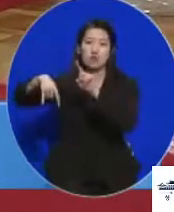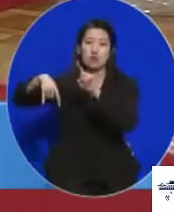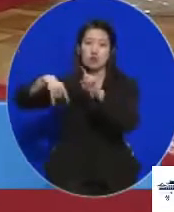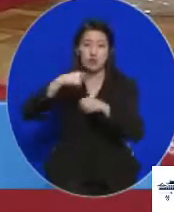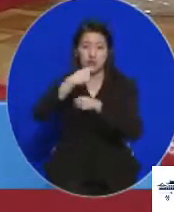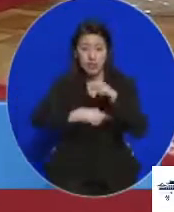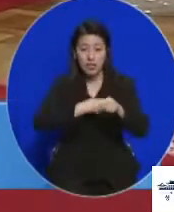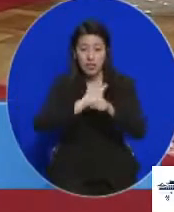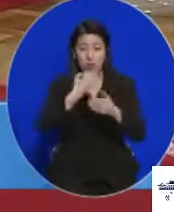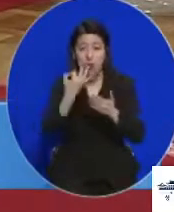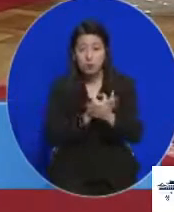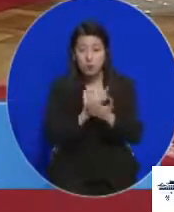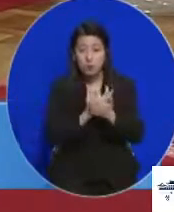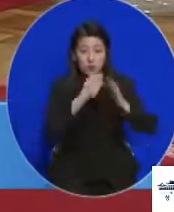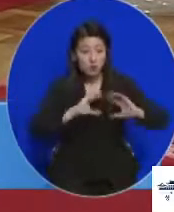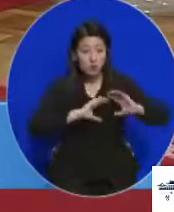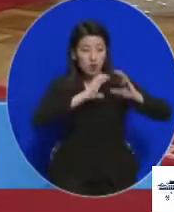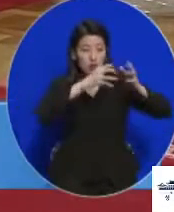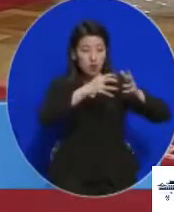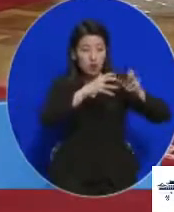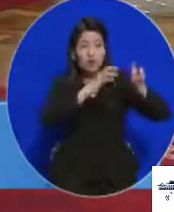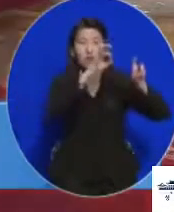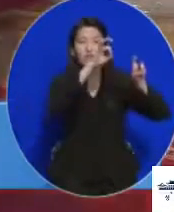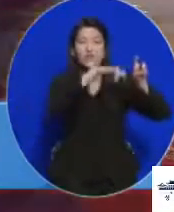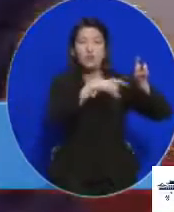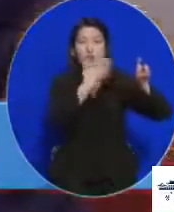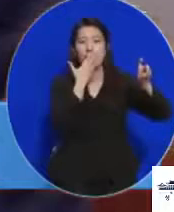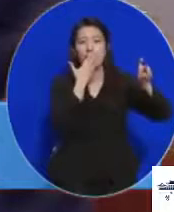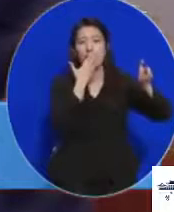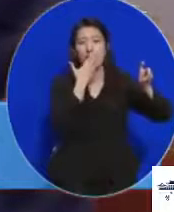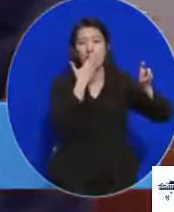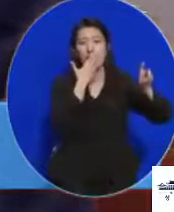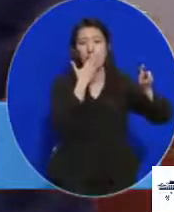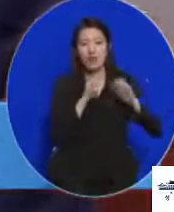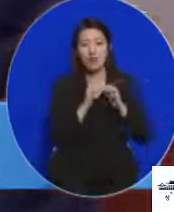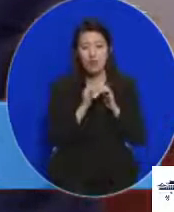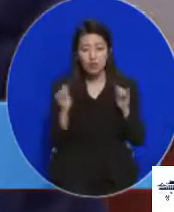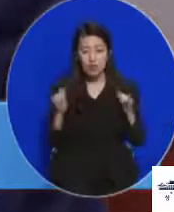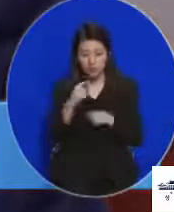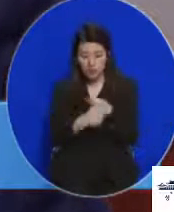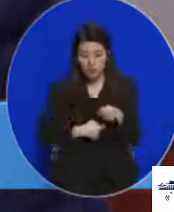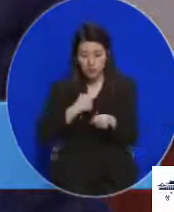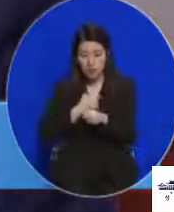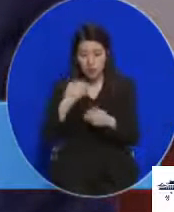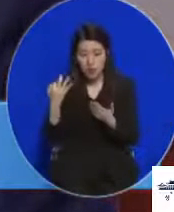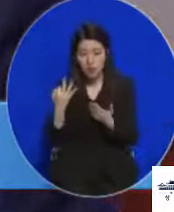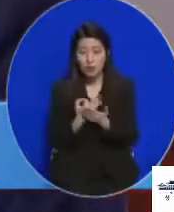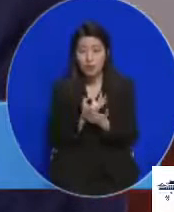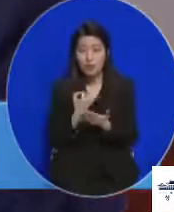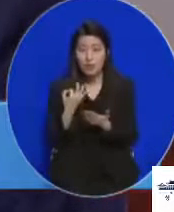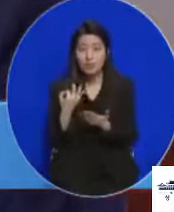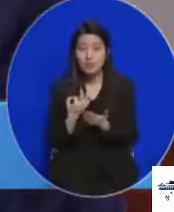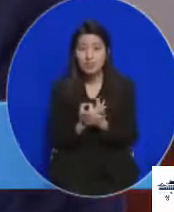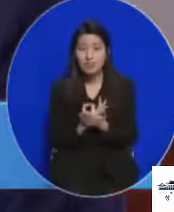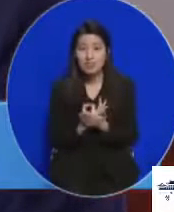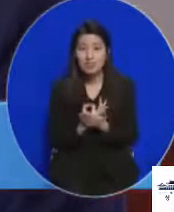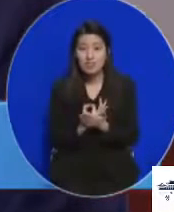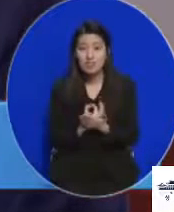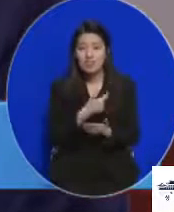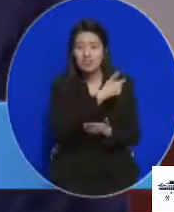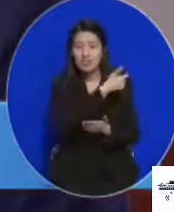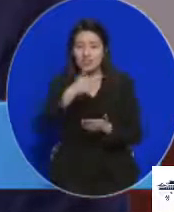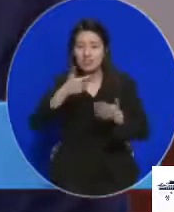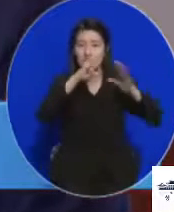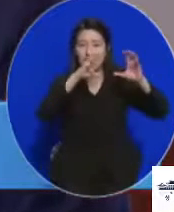이끌 안으로 진입할 전망이며 있 인당 국민 소득 또한 사상 처음으로 g7 국가